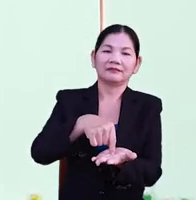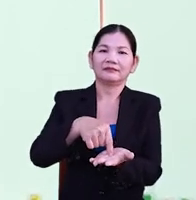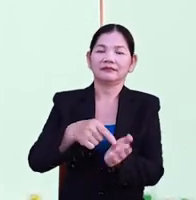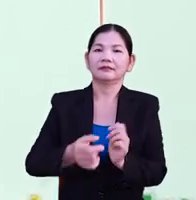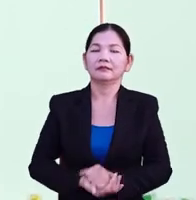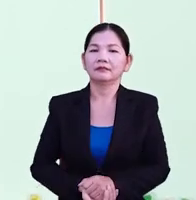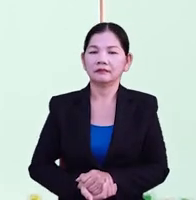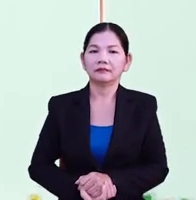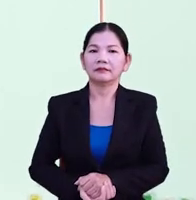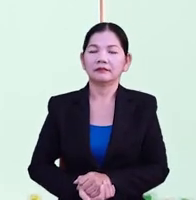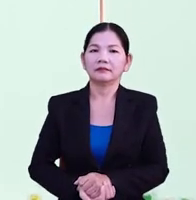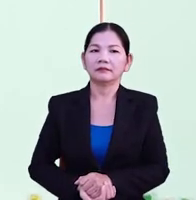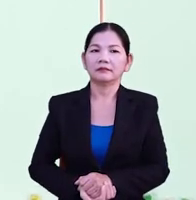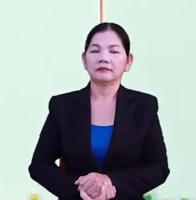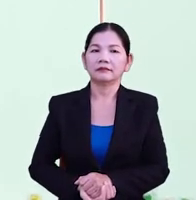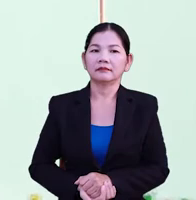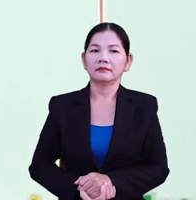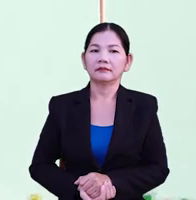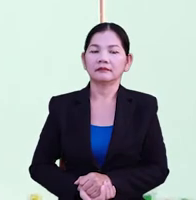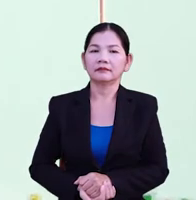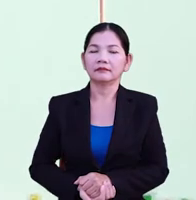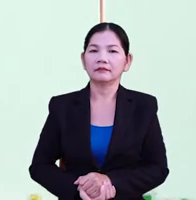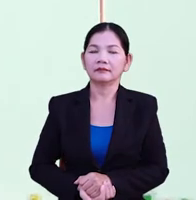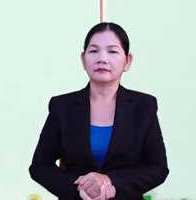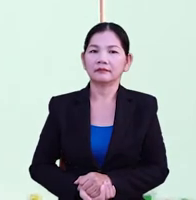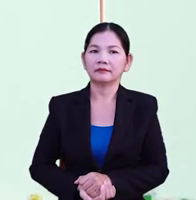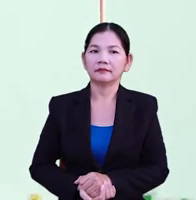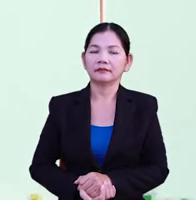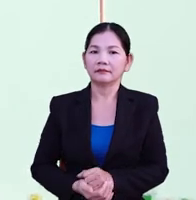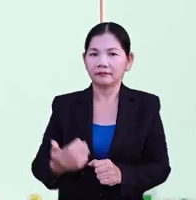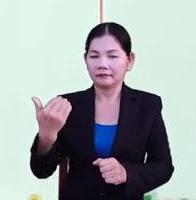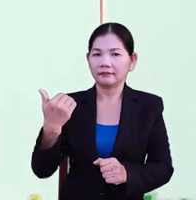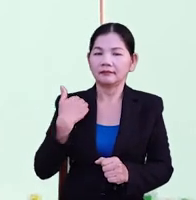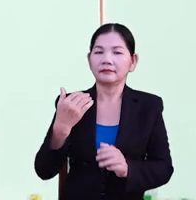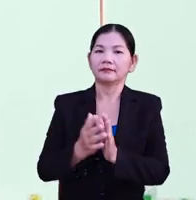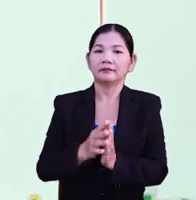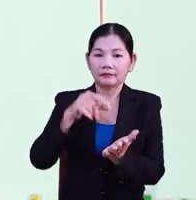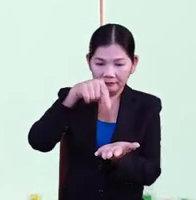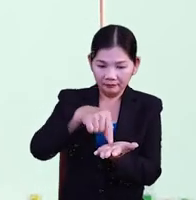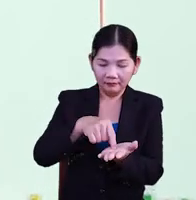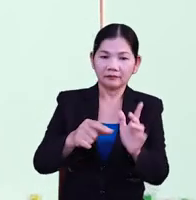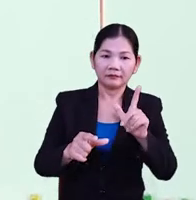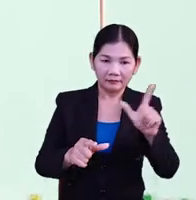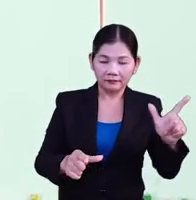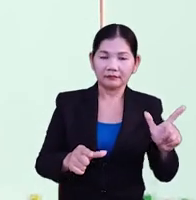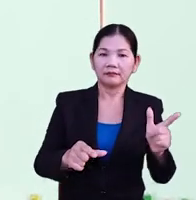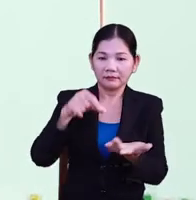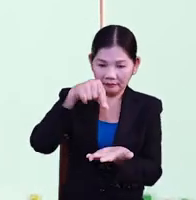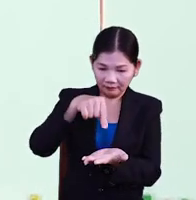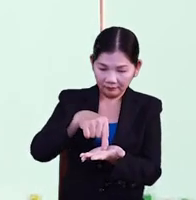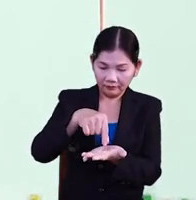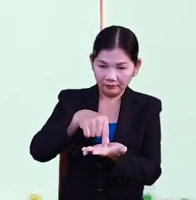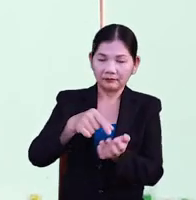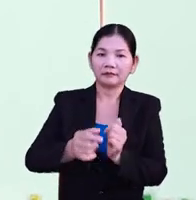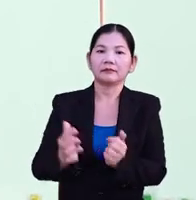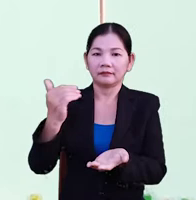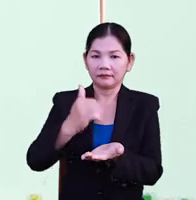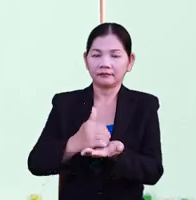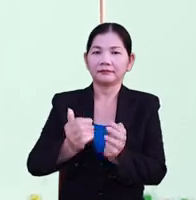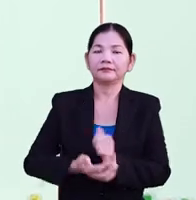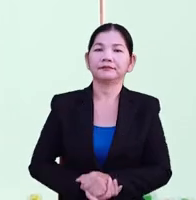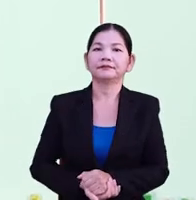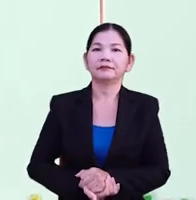កណ្ដាលចាអញ្ចឹងកូនមាននៅក្នុងនៅឆ្វេងឥឡូវយើងរកកណ្ដាលវិញម្ដង